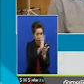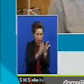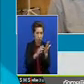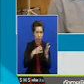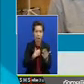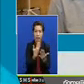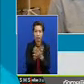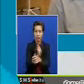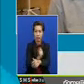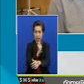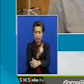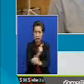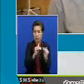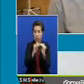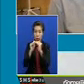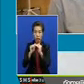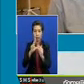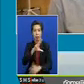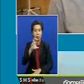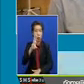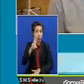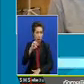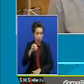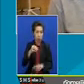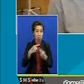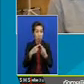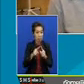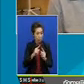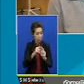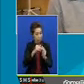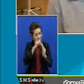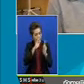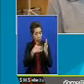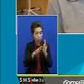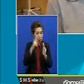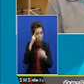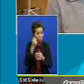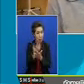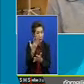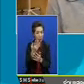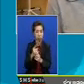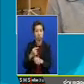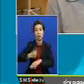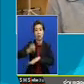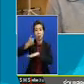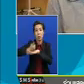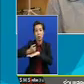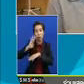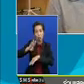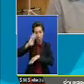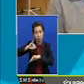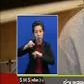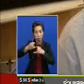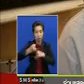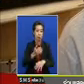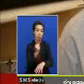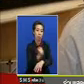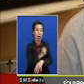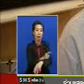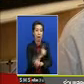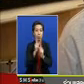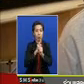ยจังหวัดไหนที่เห็นว่าสูงเกินไปก็อาจจะเป็นเรื่องระหว่างนายจ้างกับลูกจ้างตกลงกันเองค่ะ ครับคุณวิไลวันนะครับ